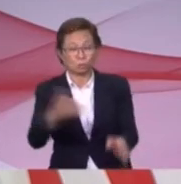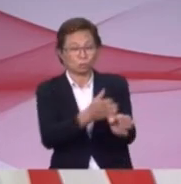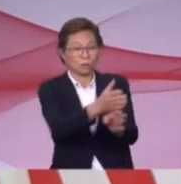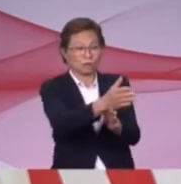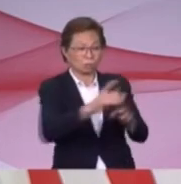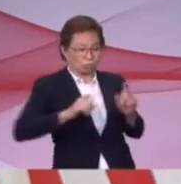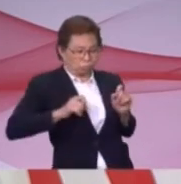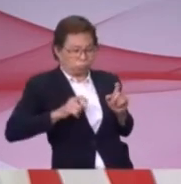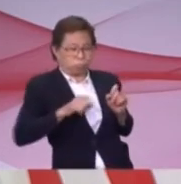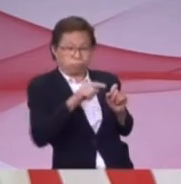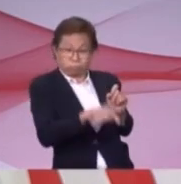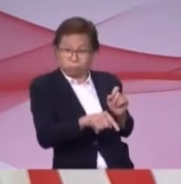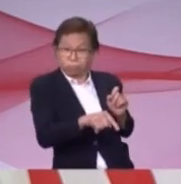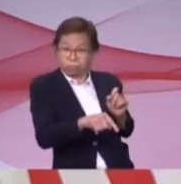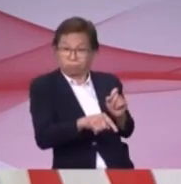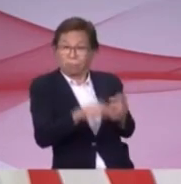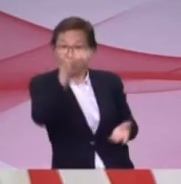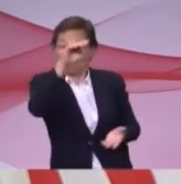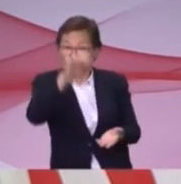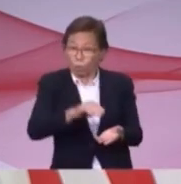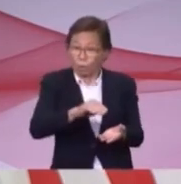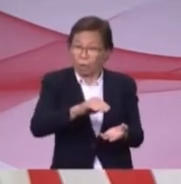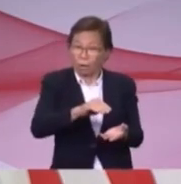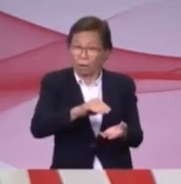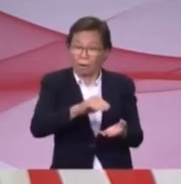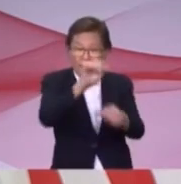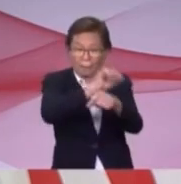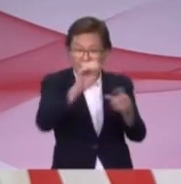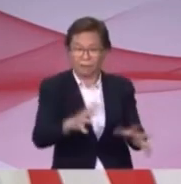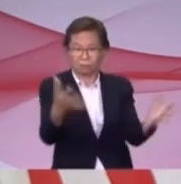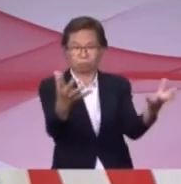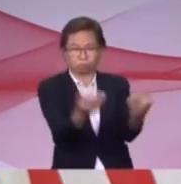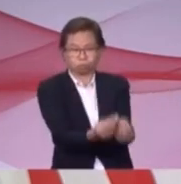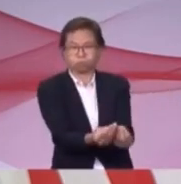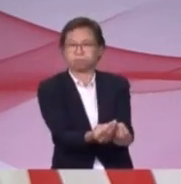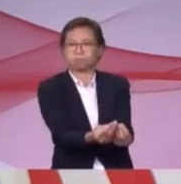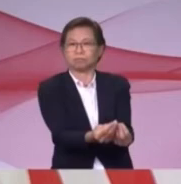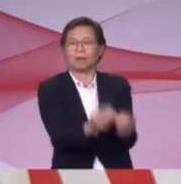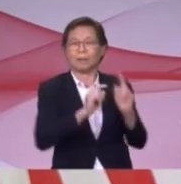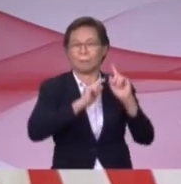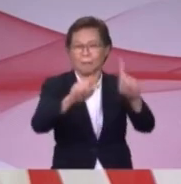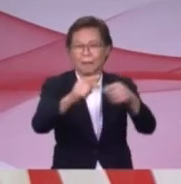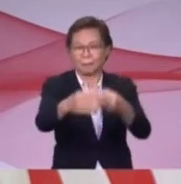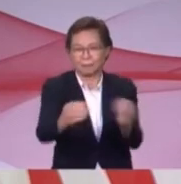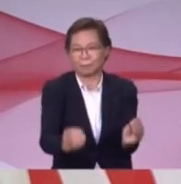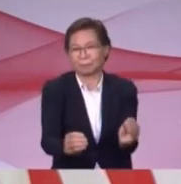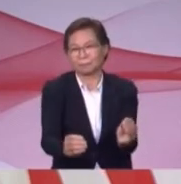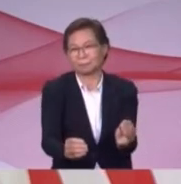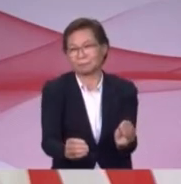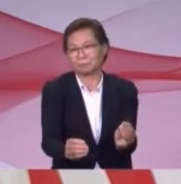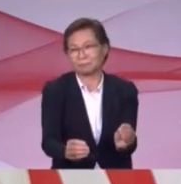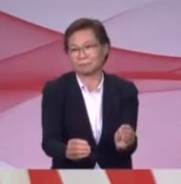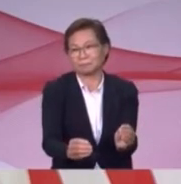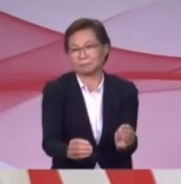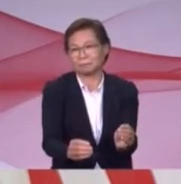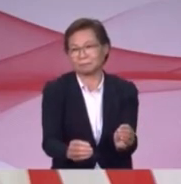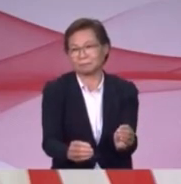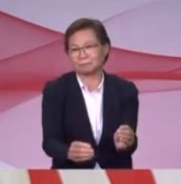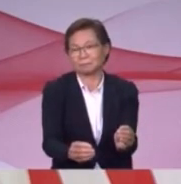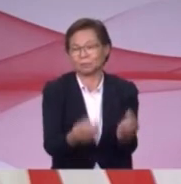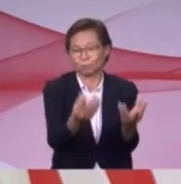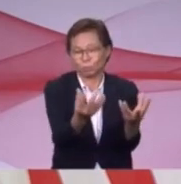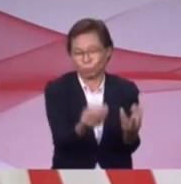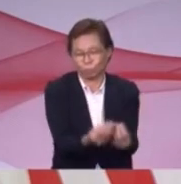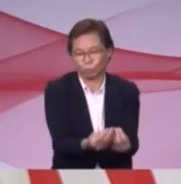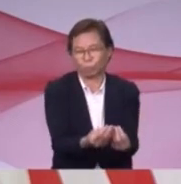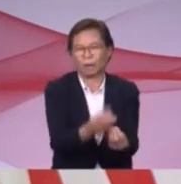juga akan mengurangkan jumlah pekerja yang hadir di satu-satu masa